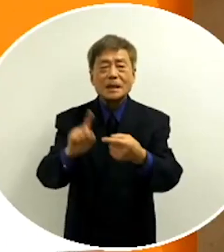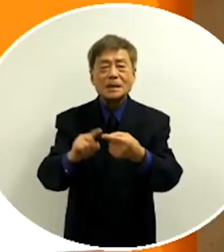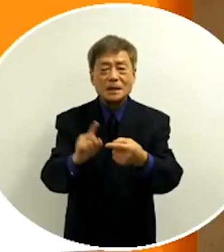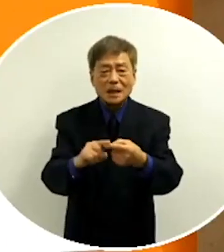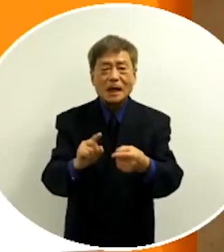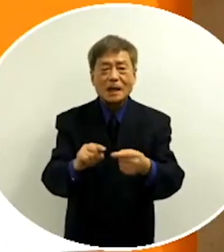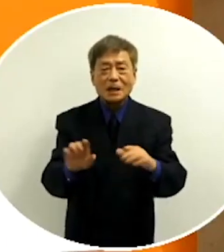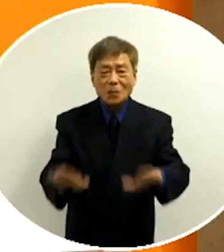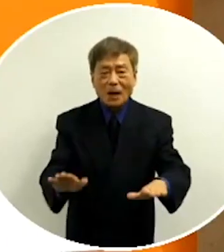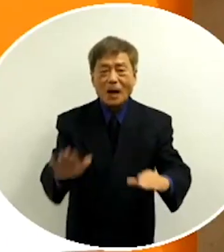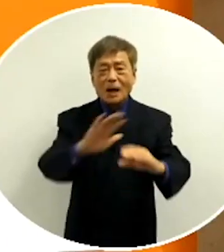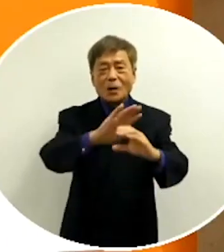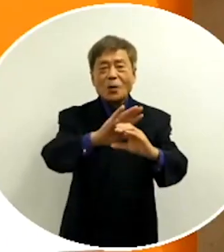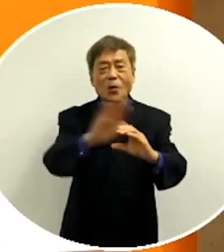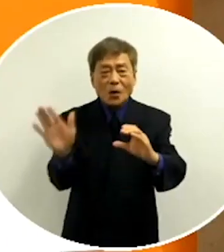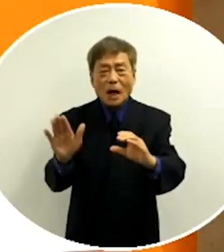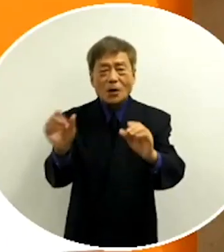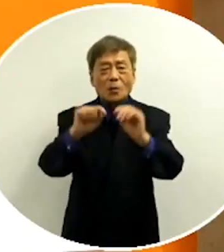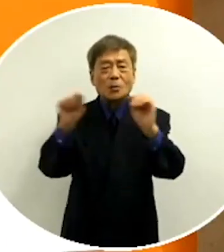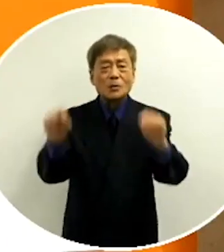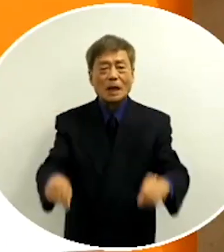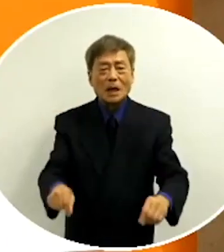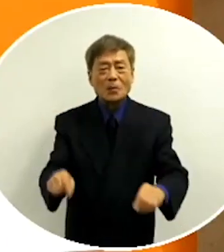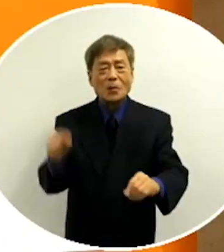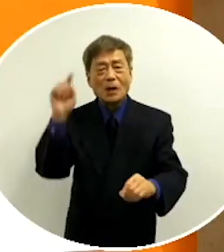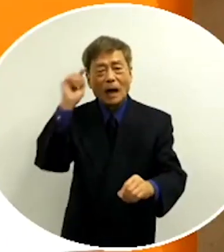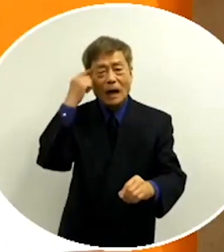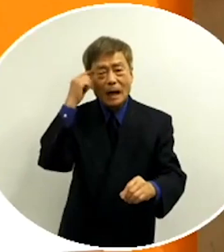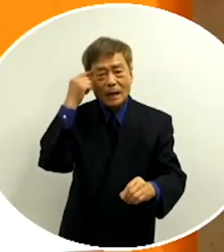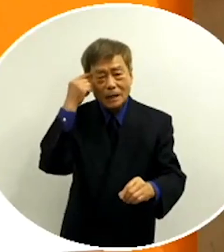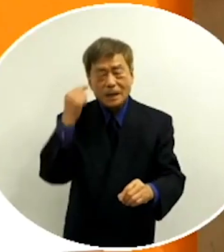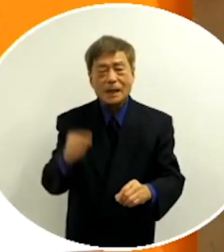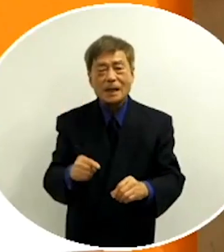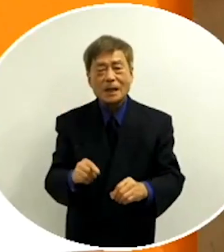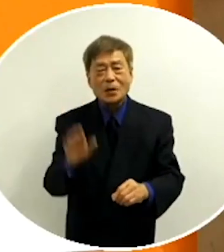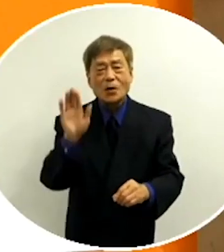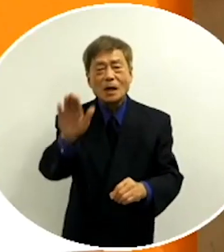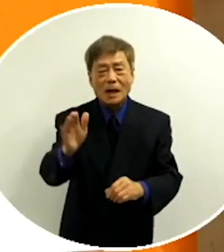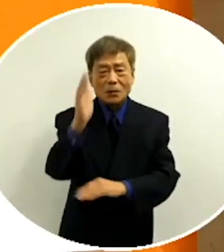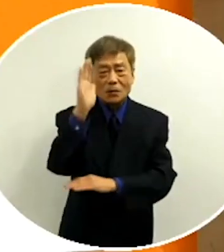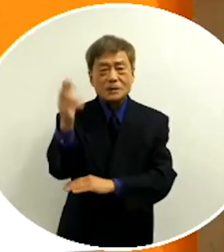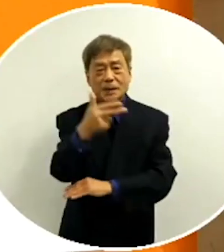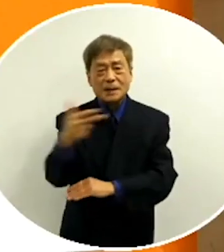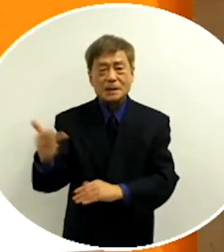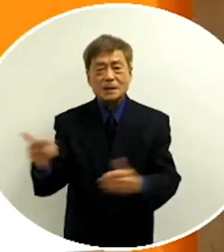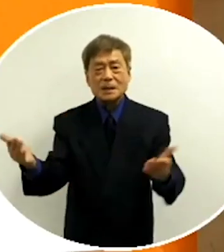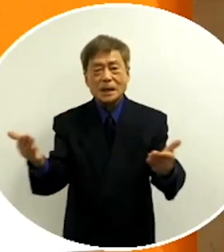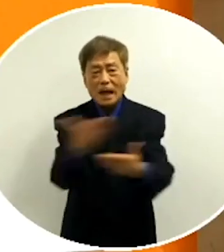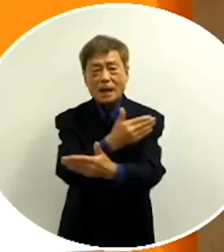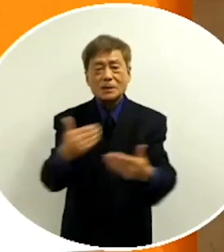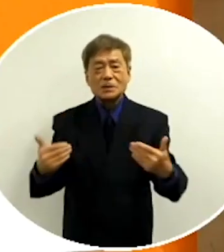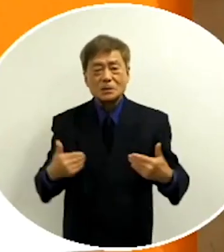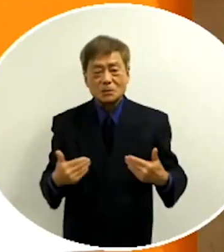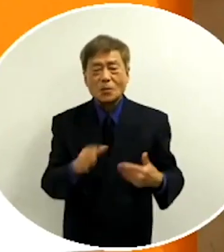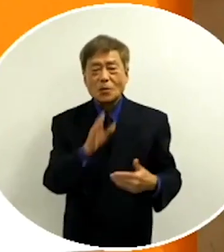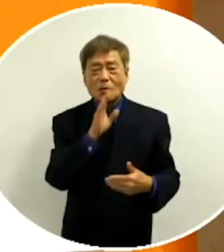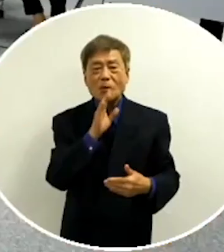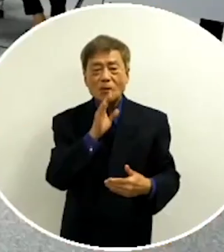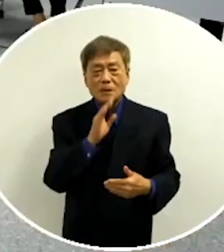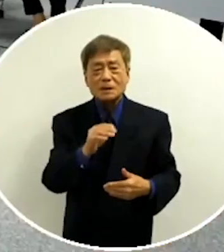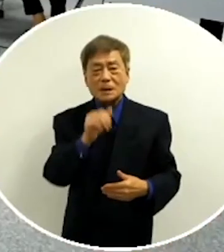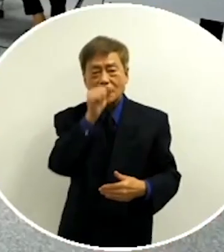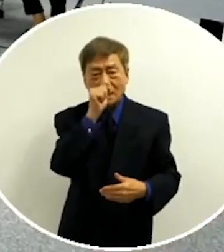コロナも含めた生活支援においてもまったく成立しなかったと思ってい